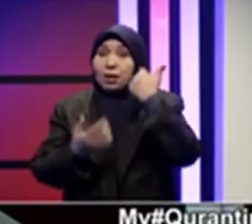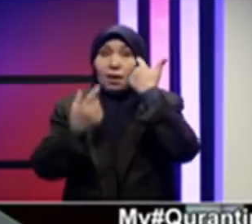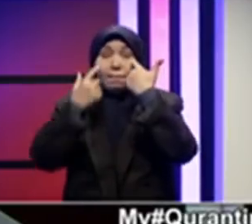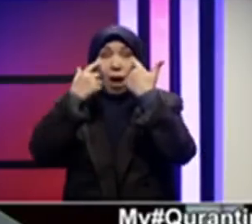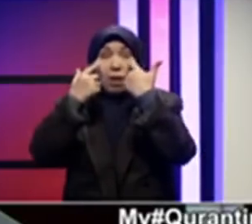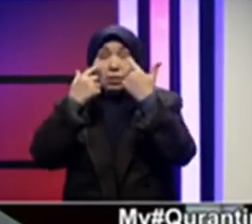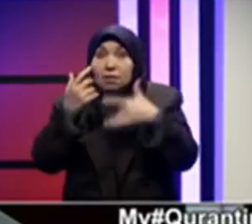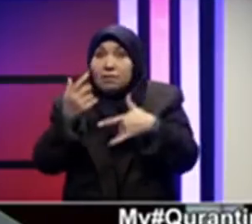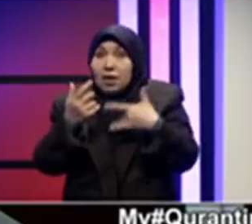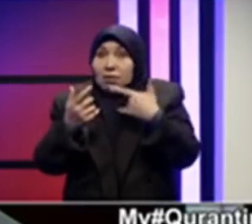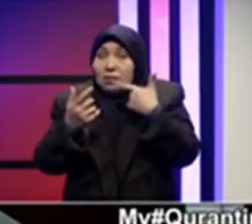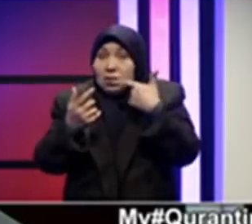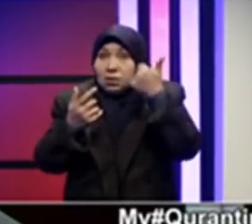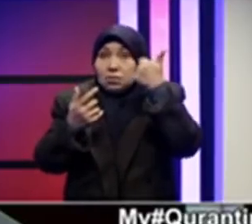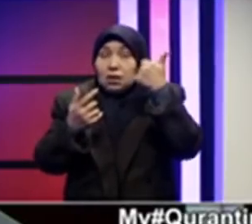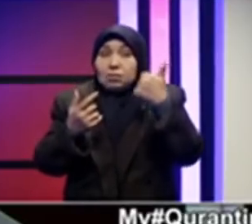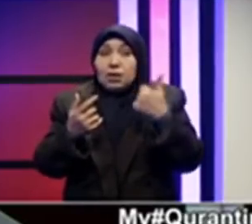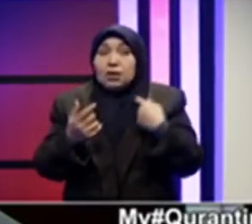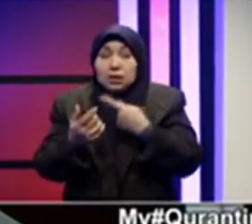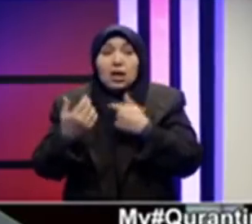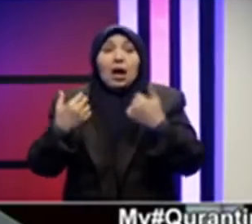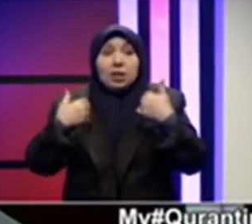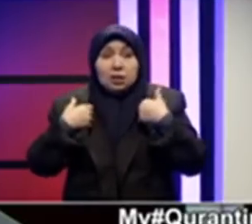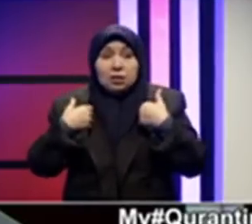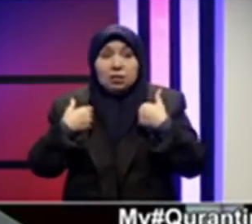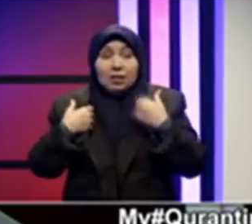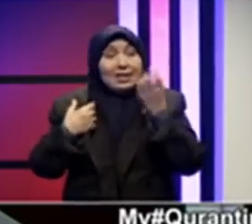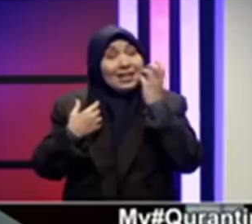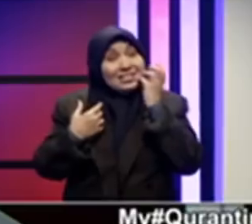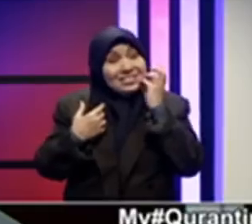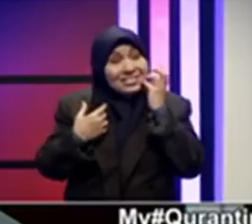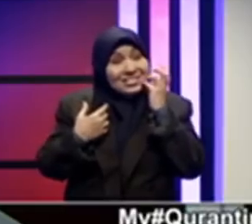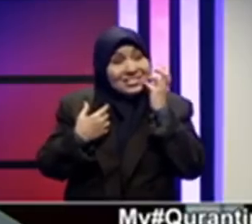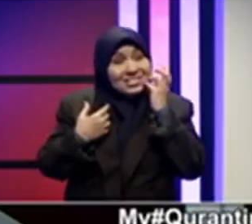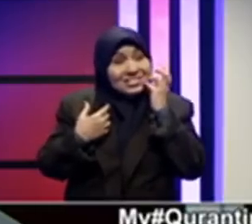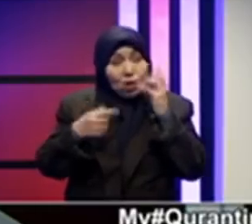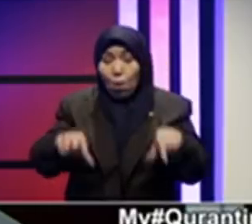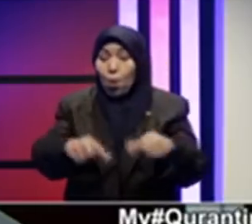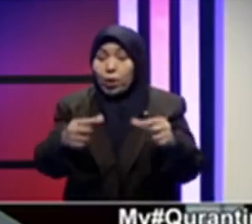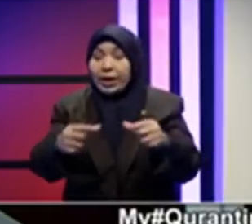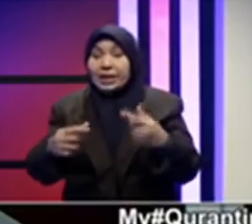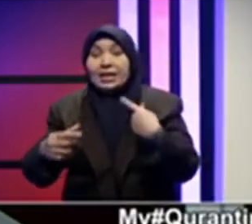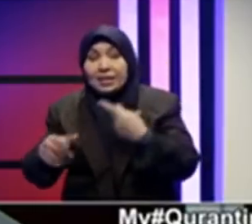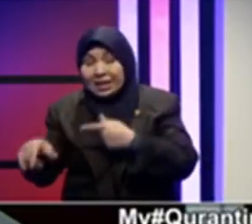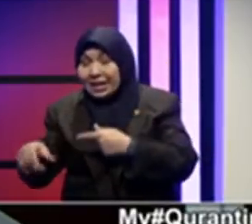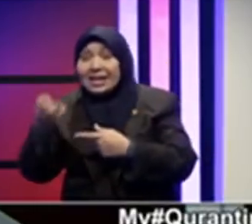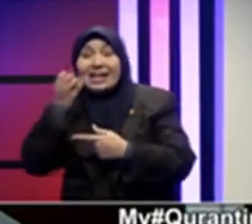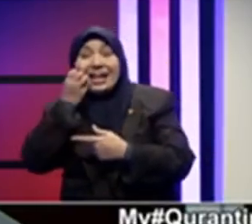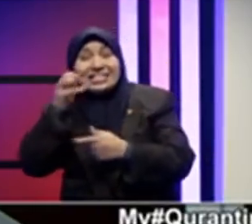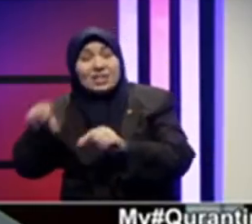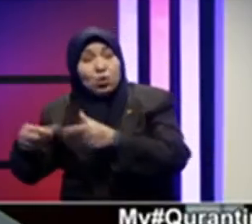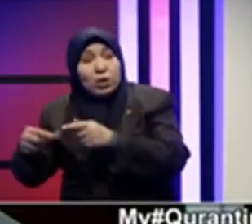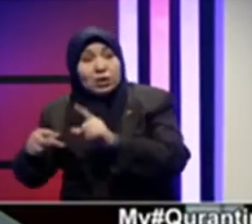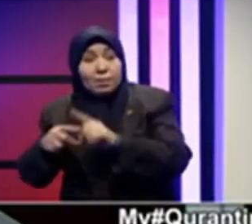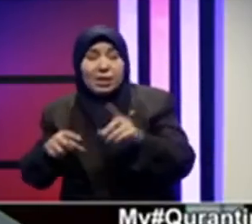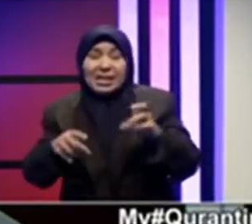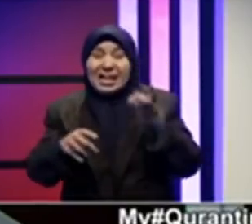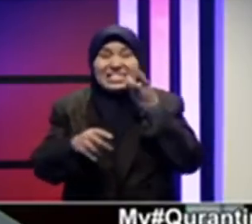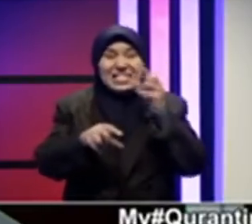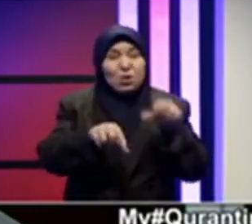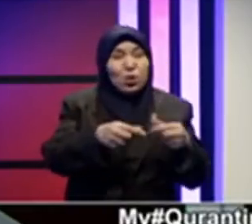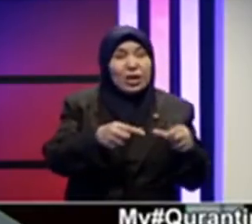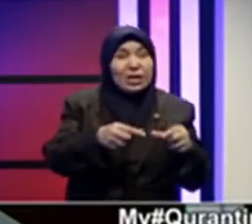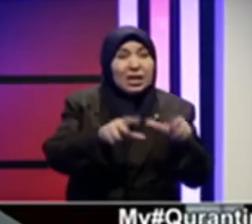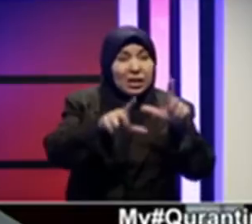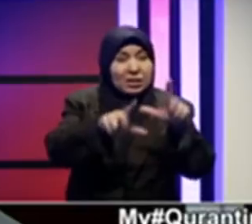Ya, sebabnya kalau kita zaman sekarang, kita ada nasi goreng. Dekat sini pun nasi goreng juga, tapi satu ni nasi goreng ni dia